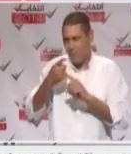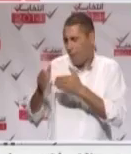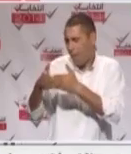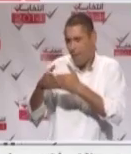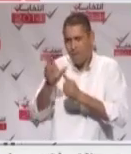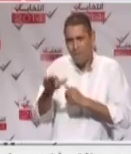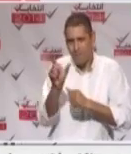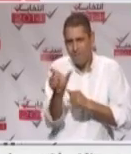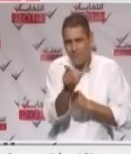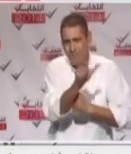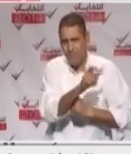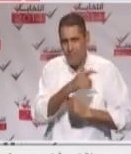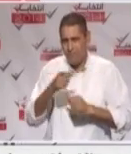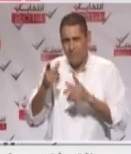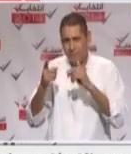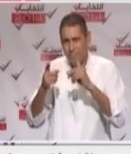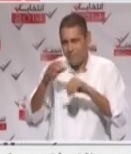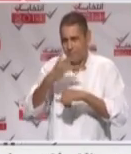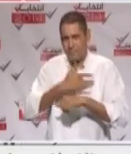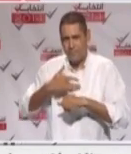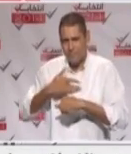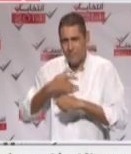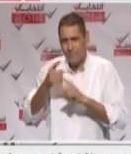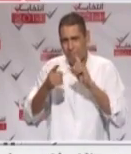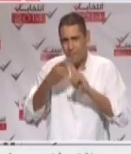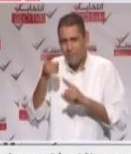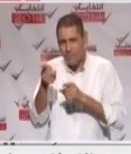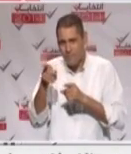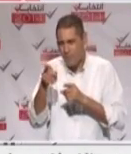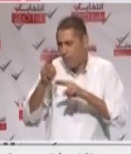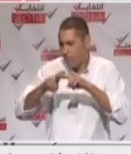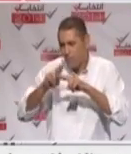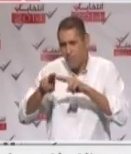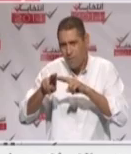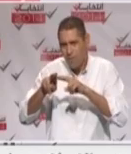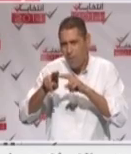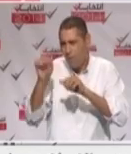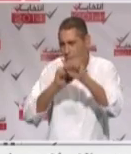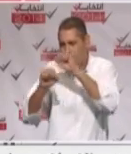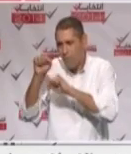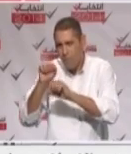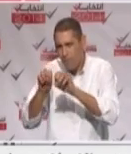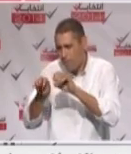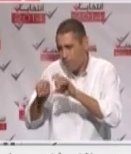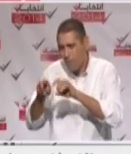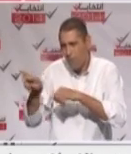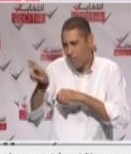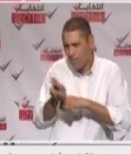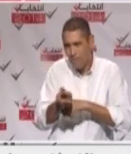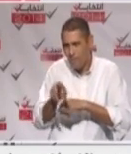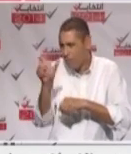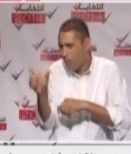من المواطن اصلاح المنظومه الاداريه وتطويرها واعاده النظر في خطه المواطن الرقيب